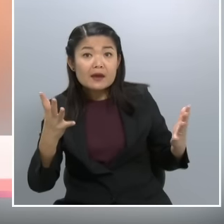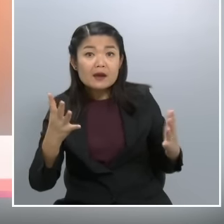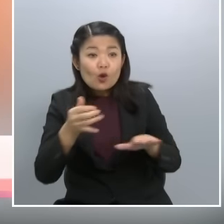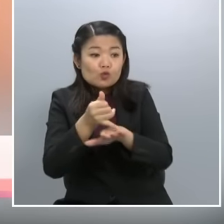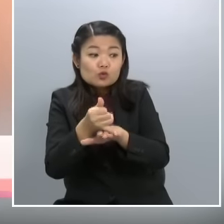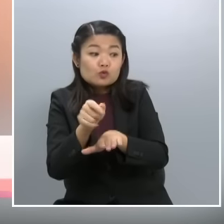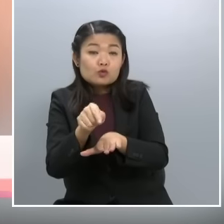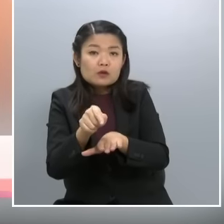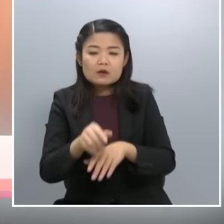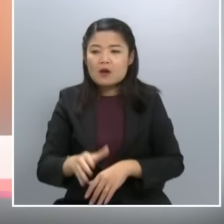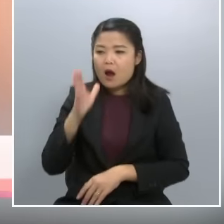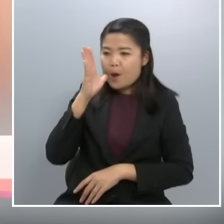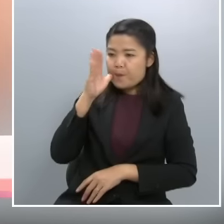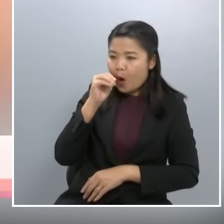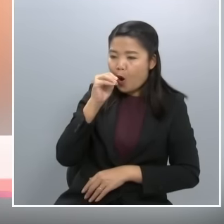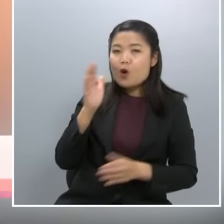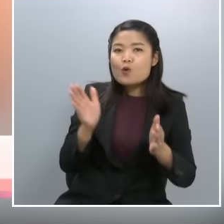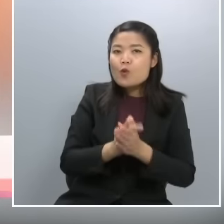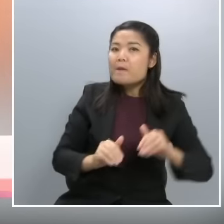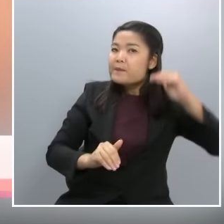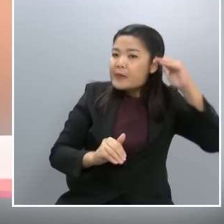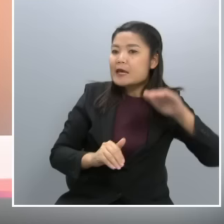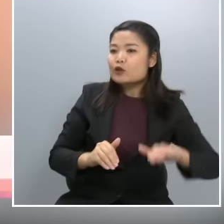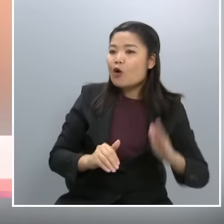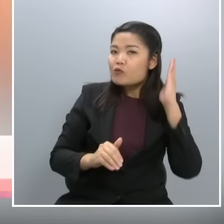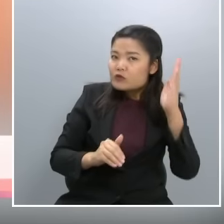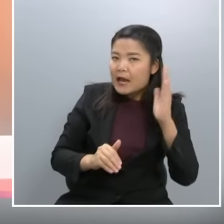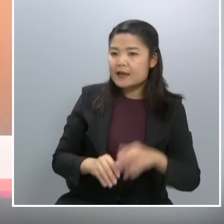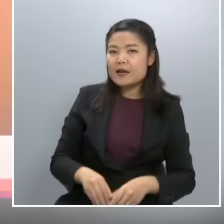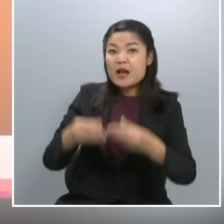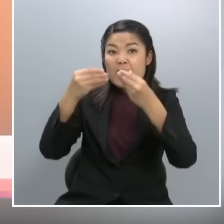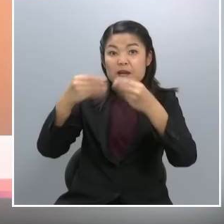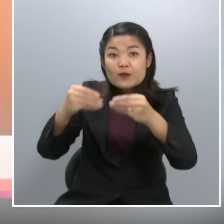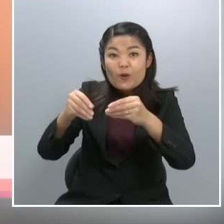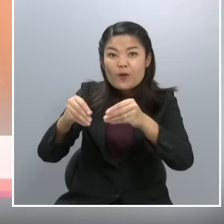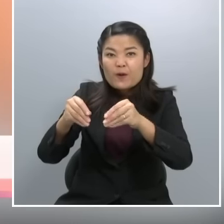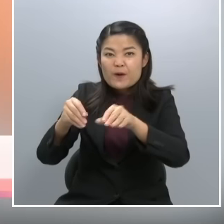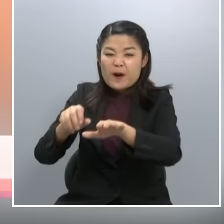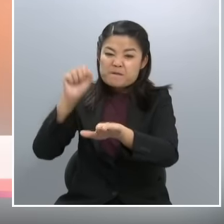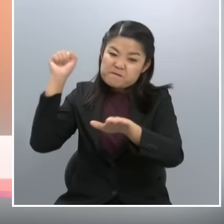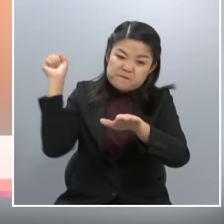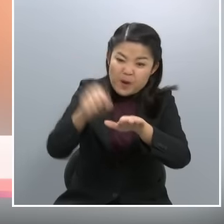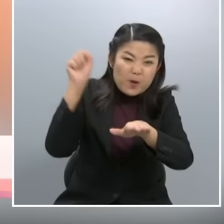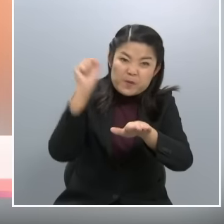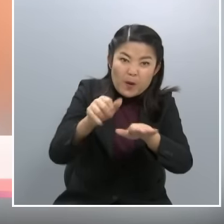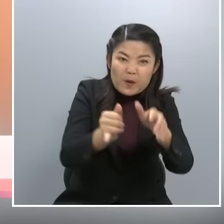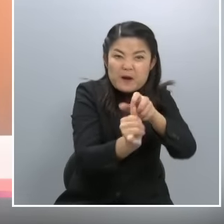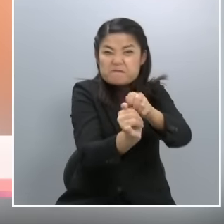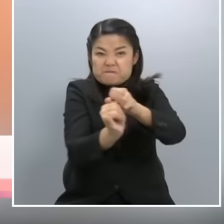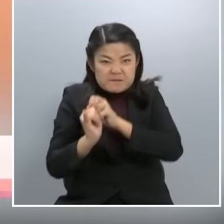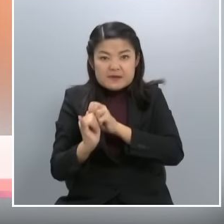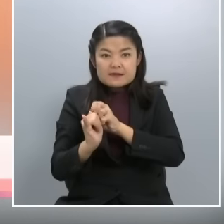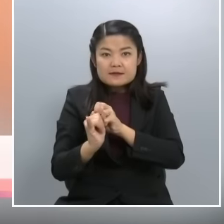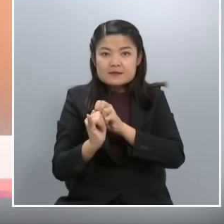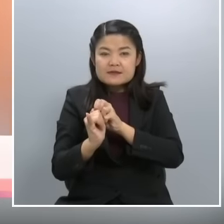นะฮะพ่อกับพี่ชายและน้องชายของพ่อเนี่ยทุบกระจกรถนะฮะแล้วลากไอ้เรวัฒเนี่ยลงมาจากรถ